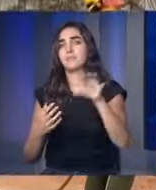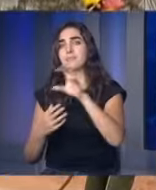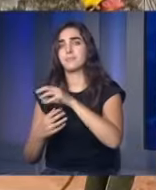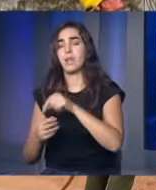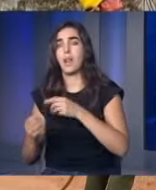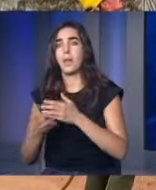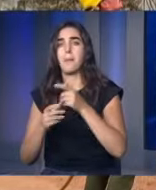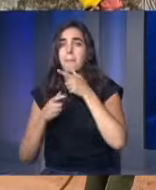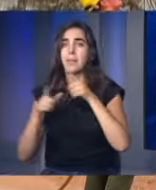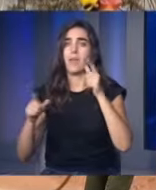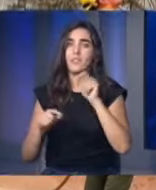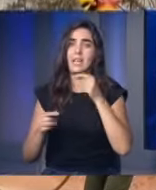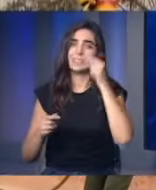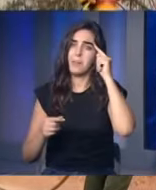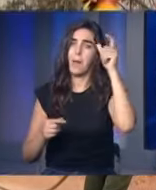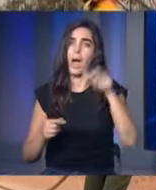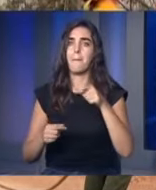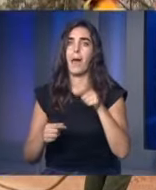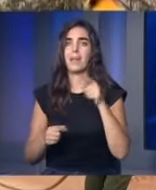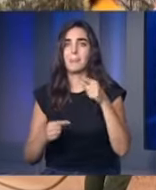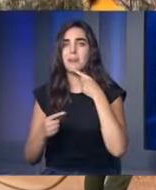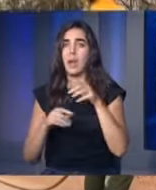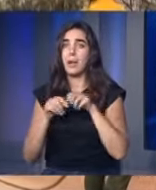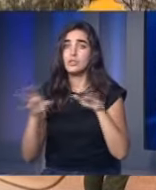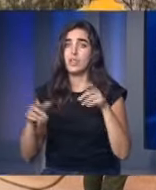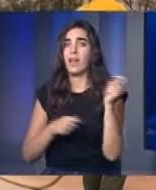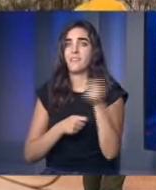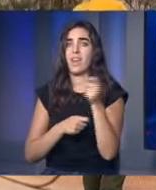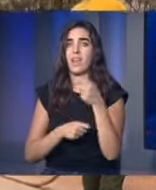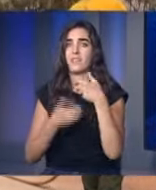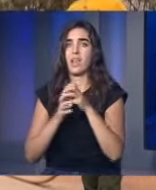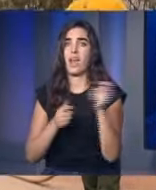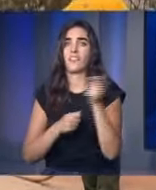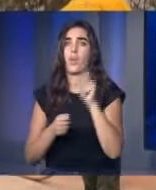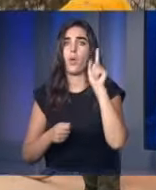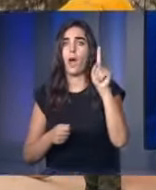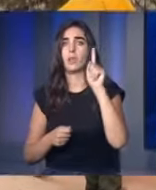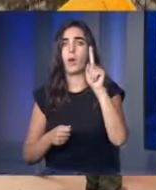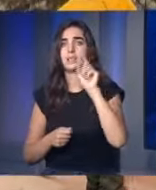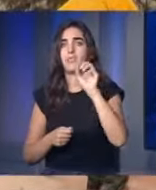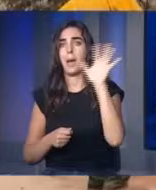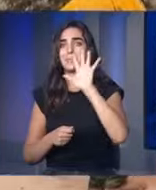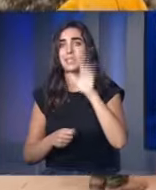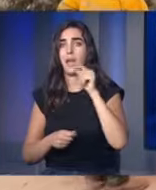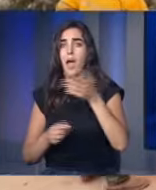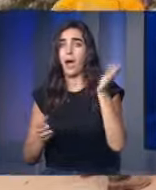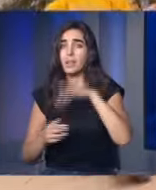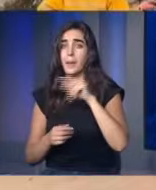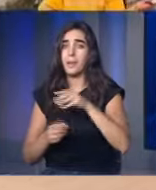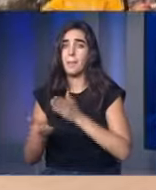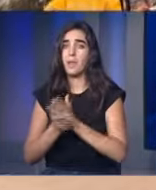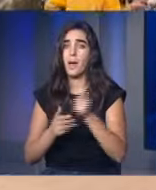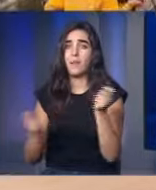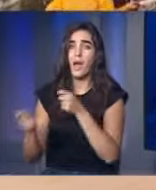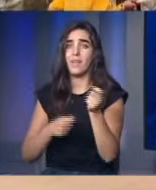موقع قريب من المكان الذي اندلع فيه الحريق، وذلك وفق بيان للمدعي العام ميك رامزي. ونشرت فرق